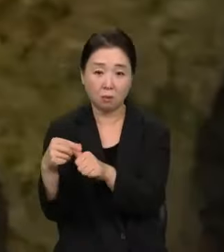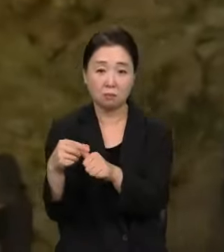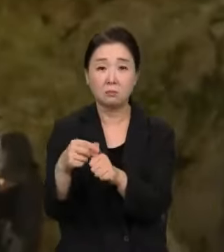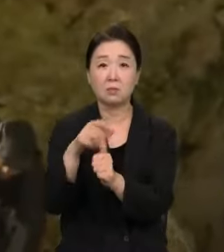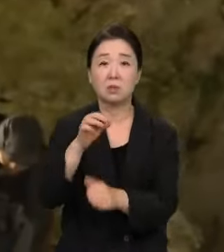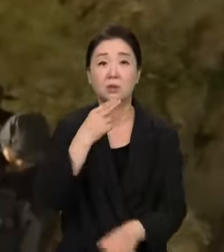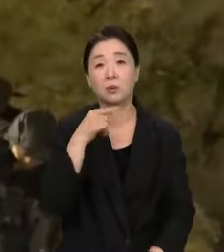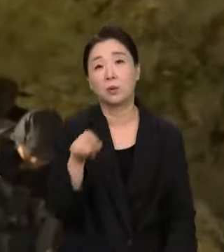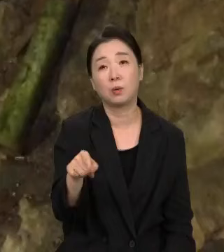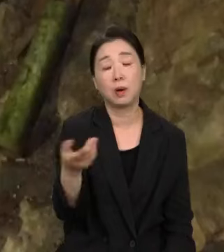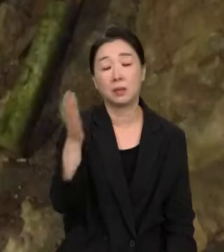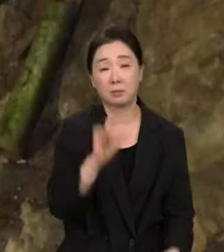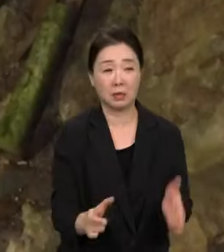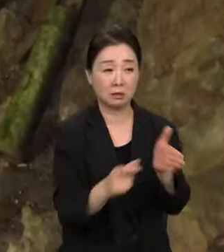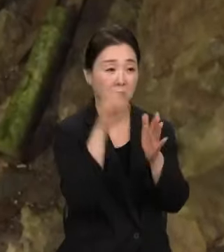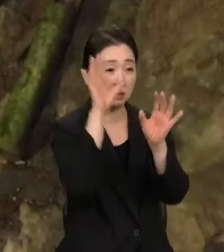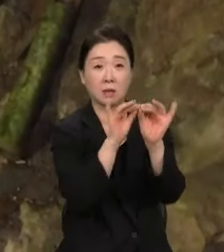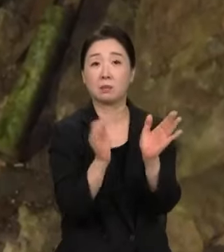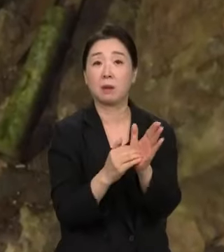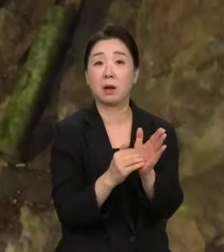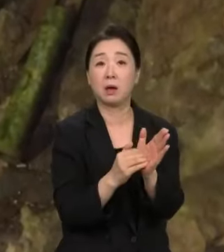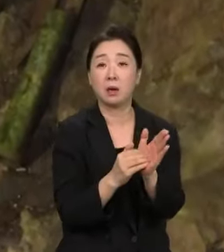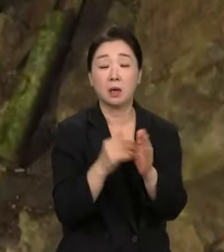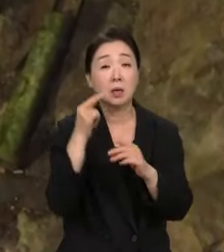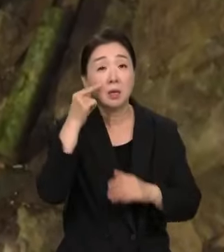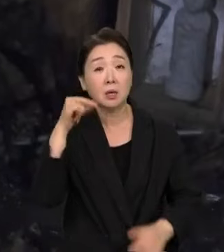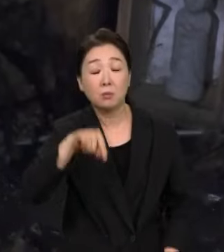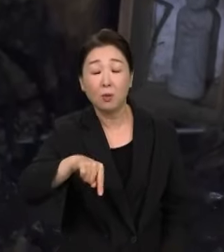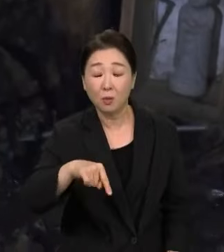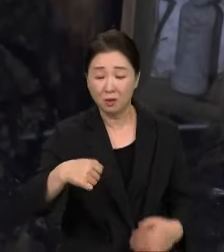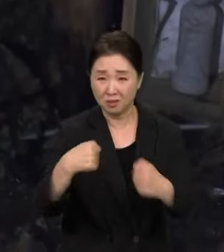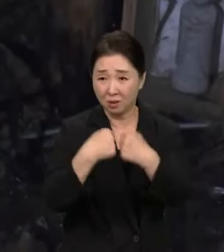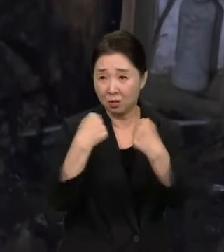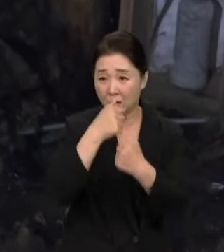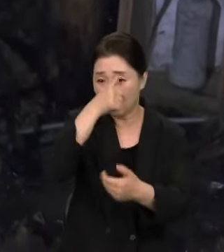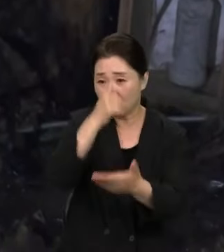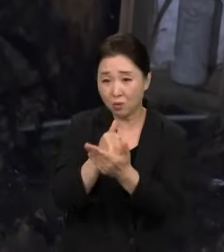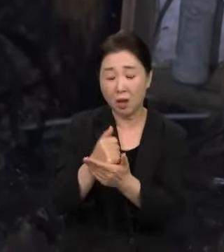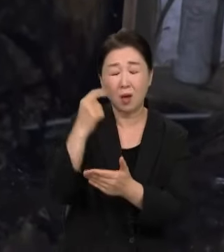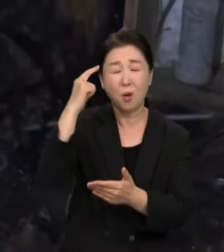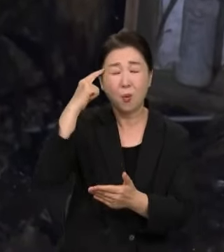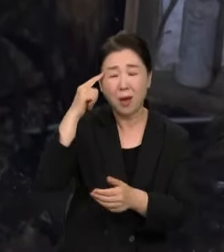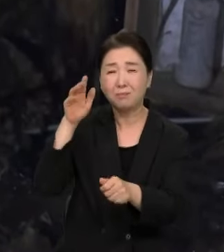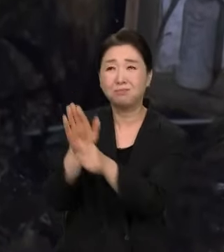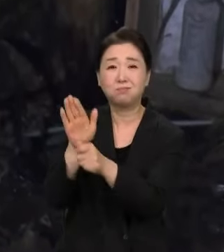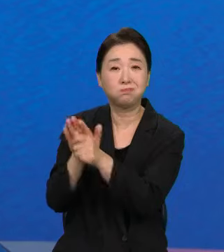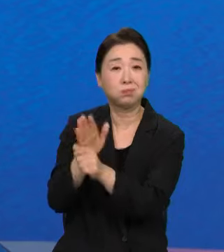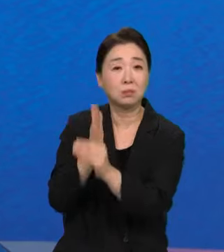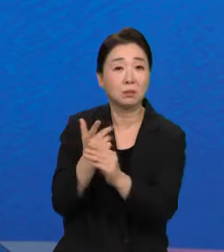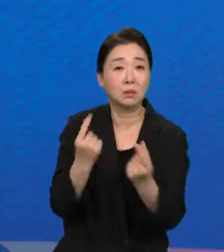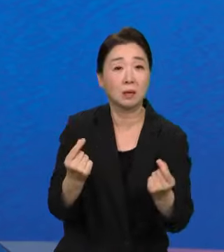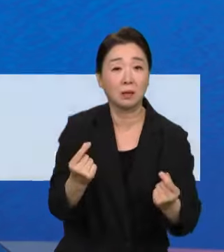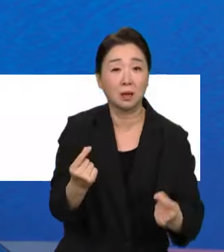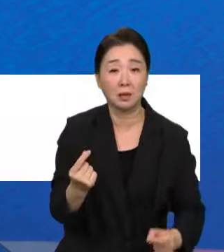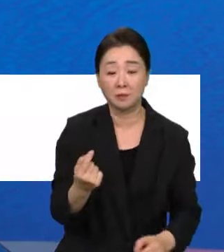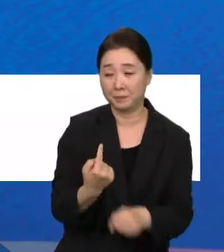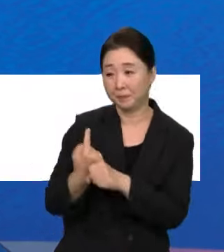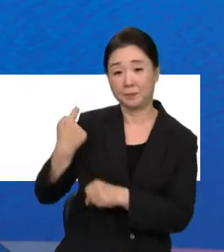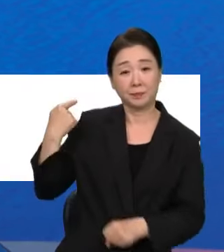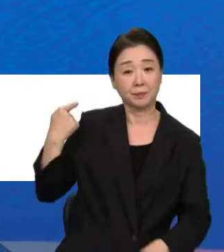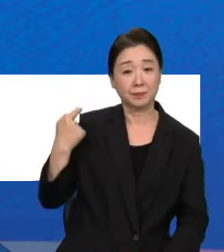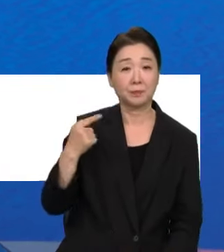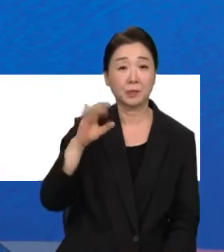않고 있는데도 등제 찬성했다 일본의 전쟁범죄 곡에 거기를 자처하고 있다고도 했습니다 지난해에는